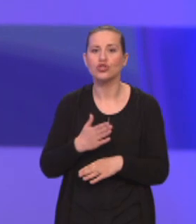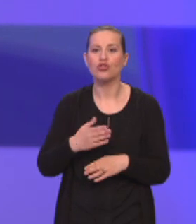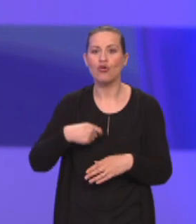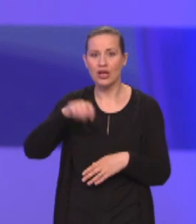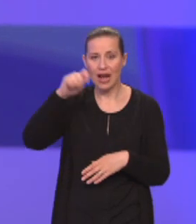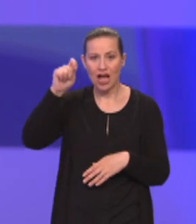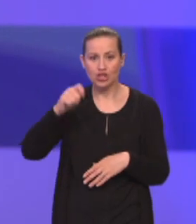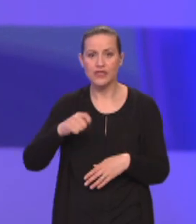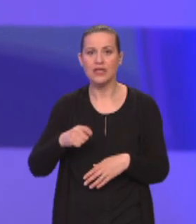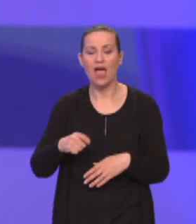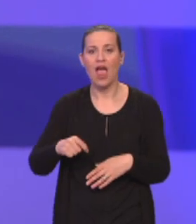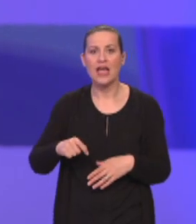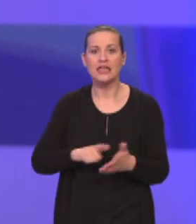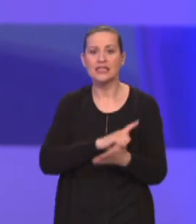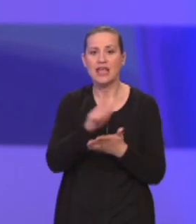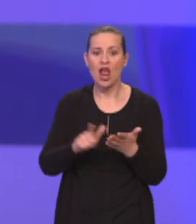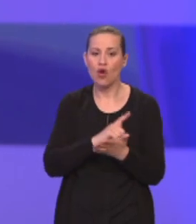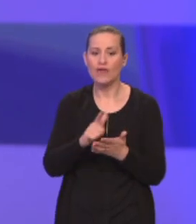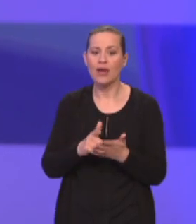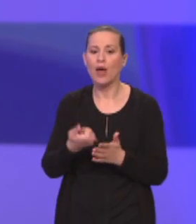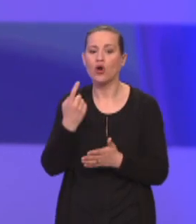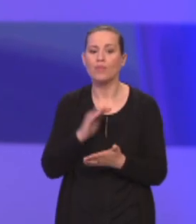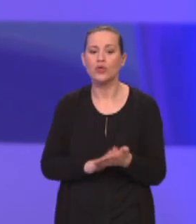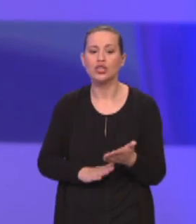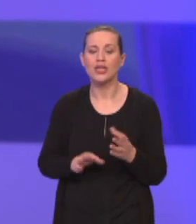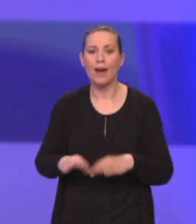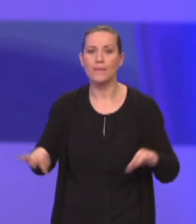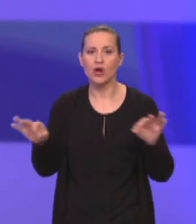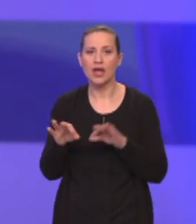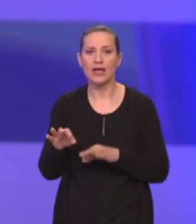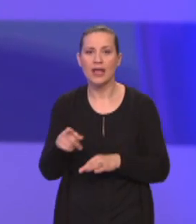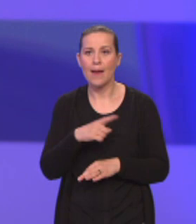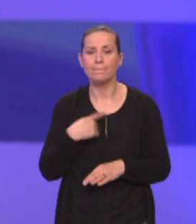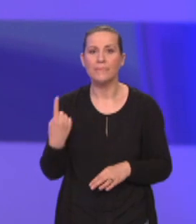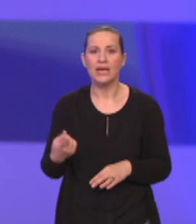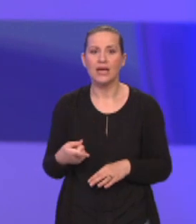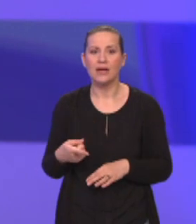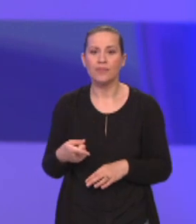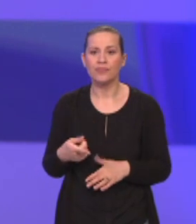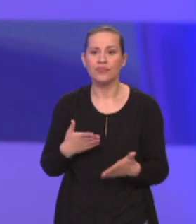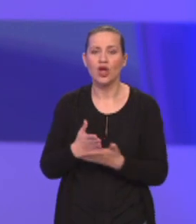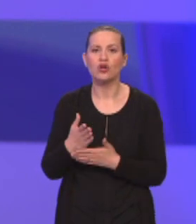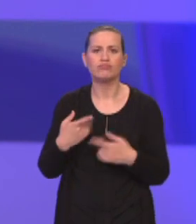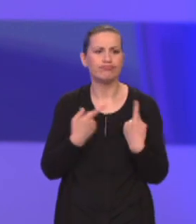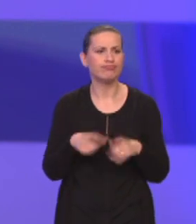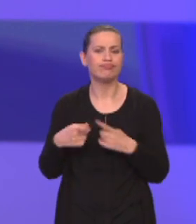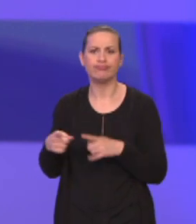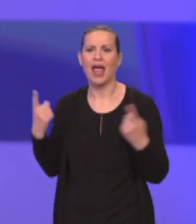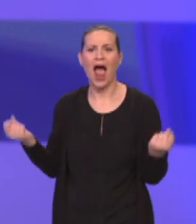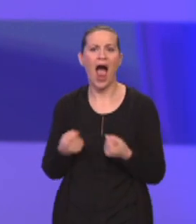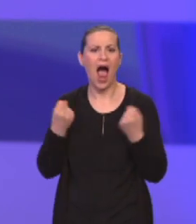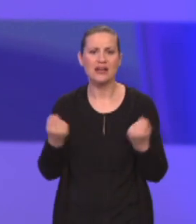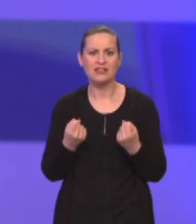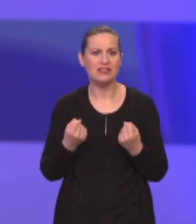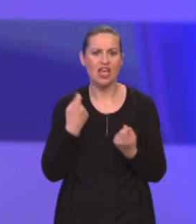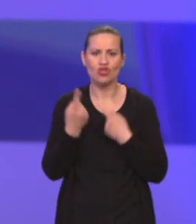i tijekom ovog cijelog vremena od kad smo krenuli s projektom, mi već kroz različite akcije i različite događaje se